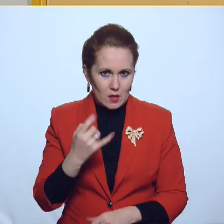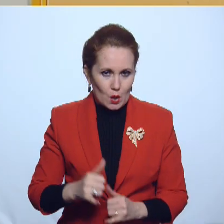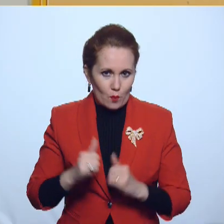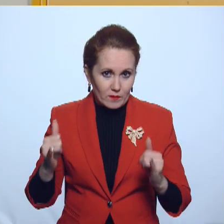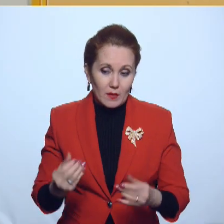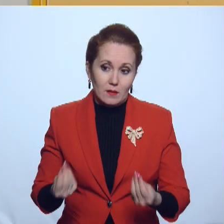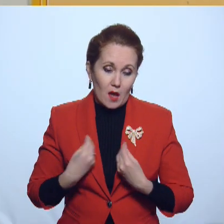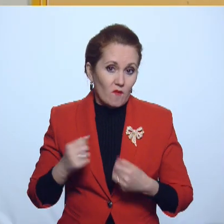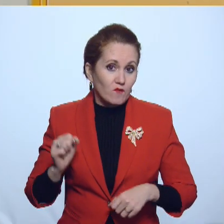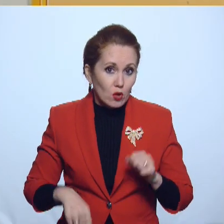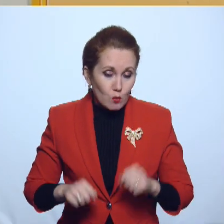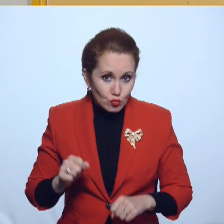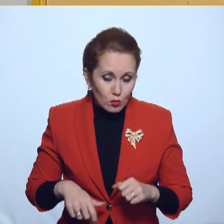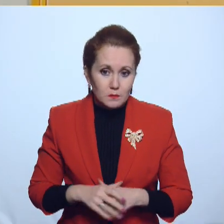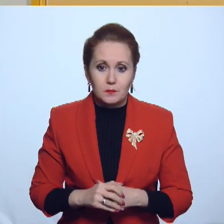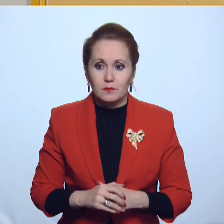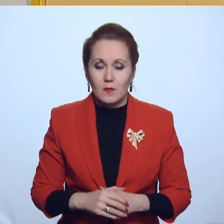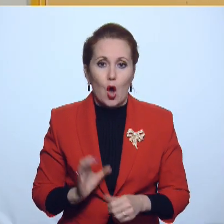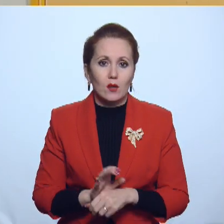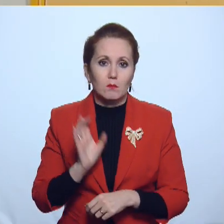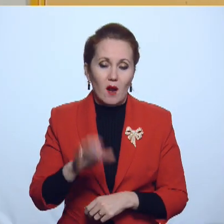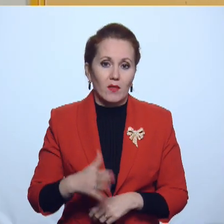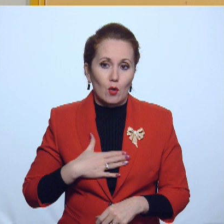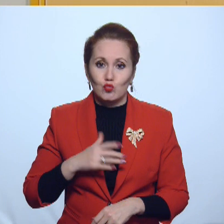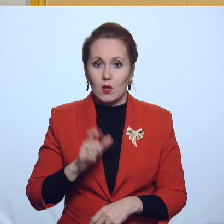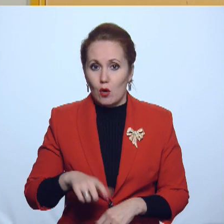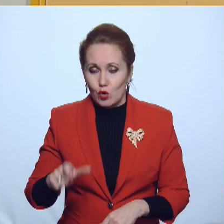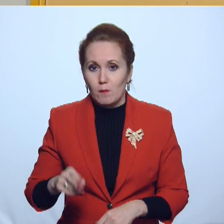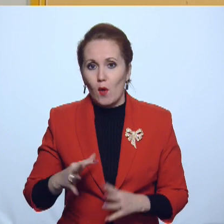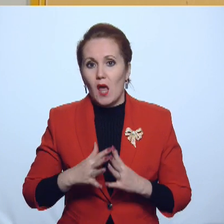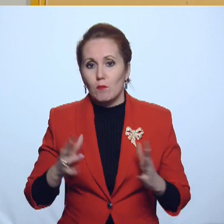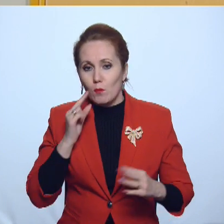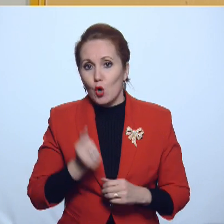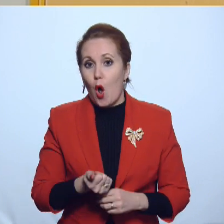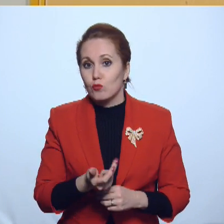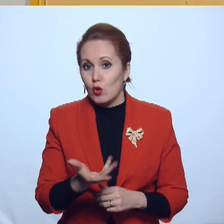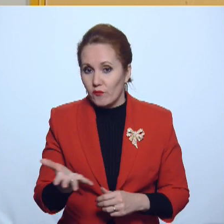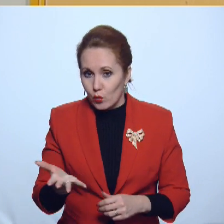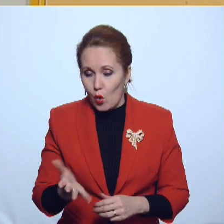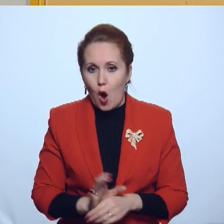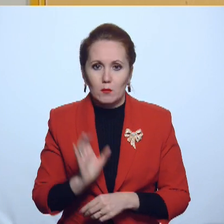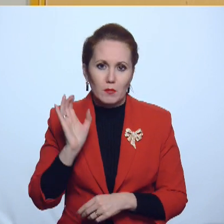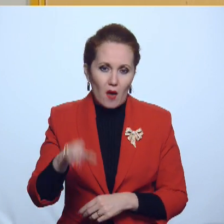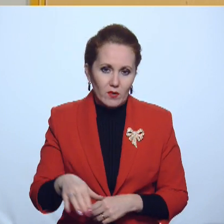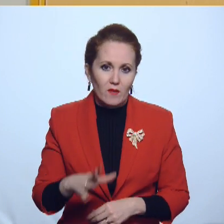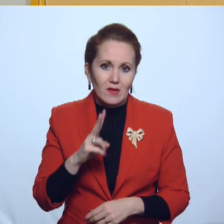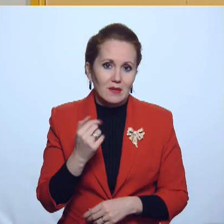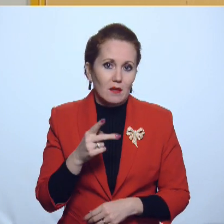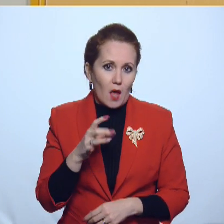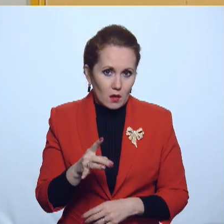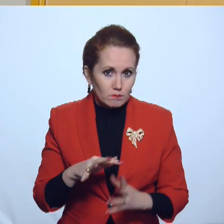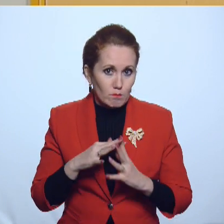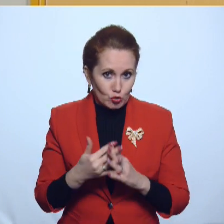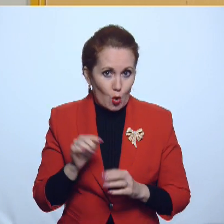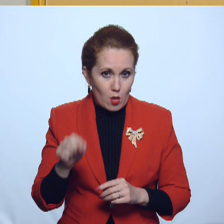Нам предоставлена такая возможность отправку наших граждан по наибольшему количеству, да, отправить в Кизнер